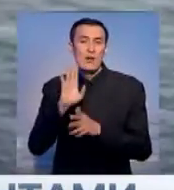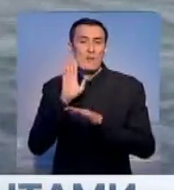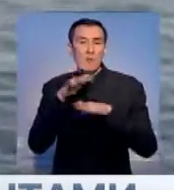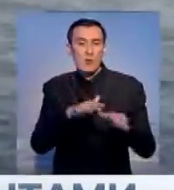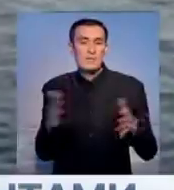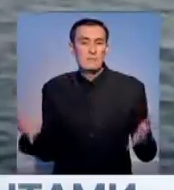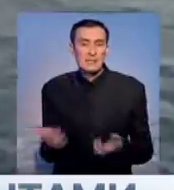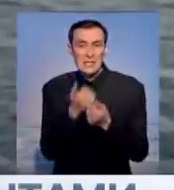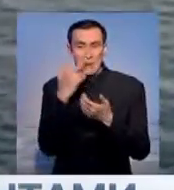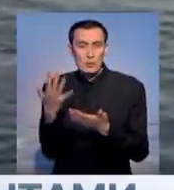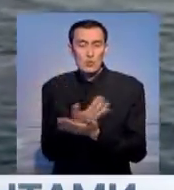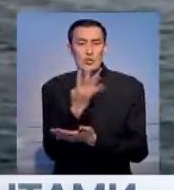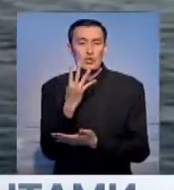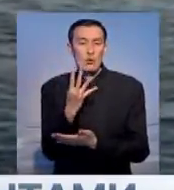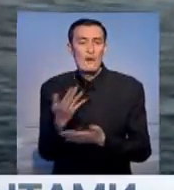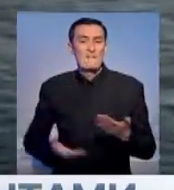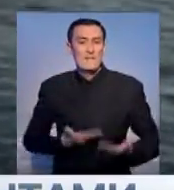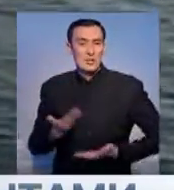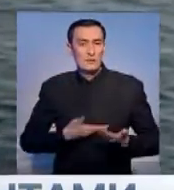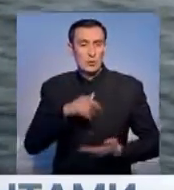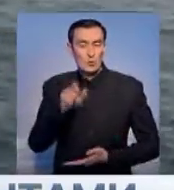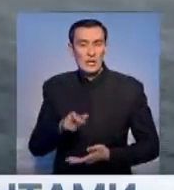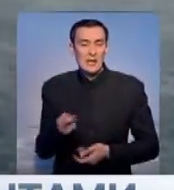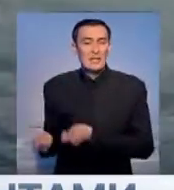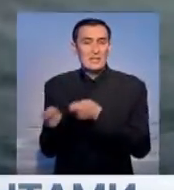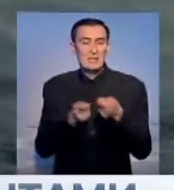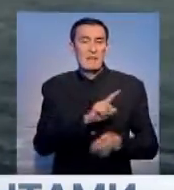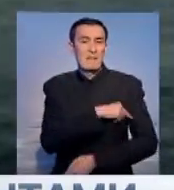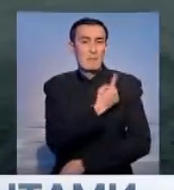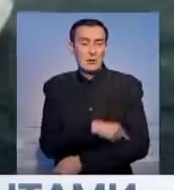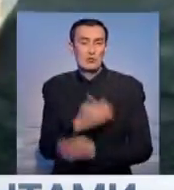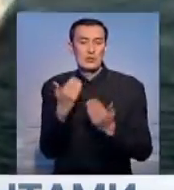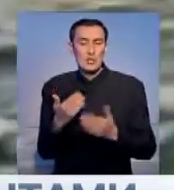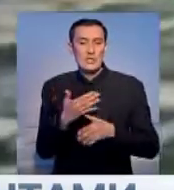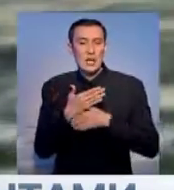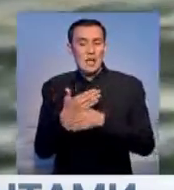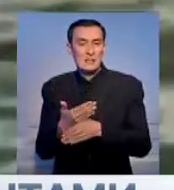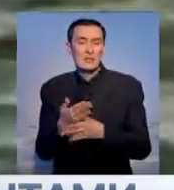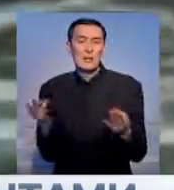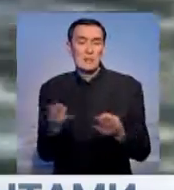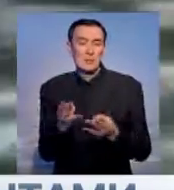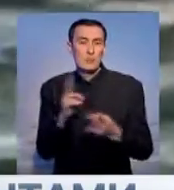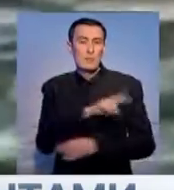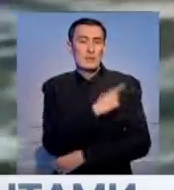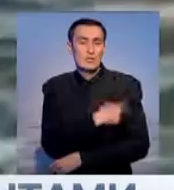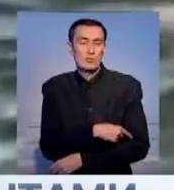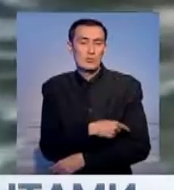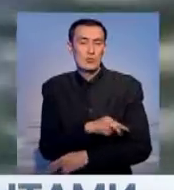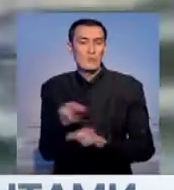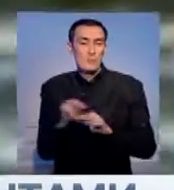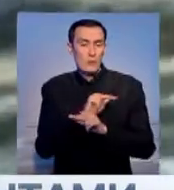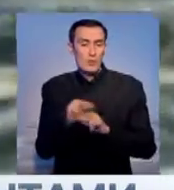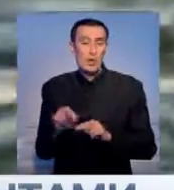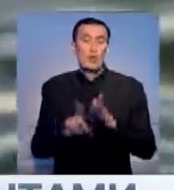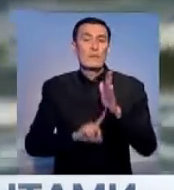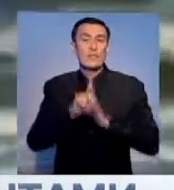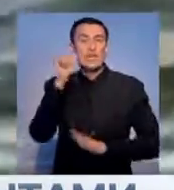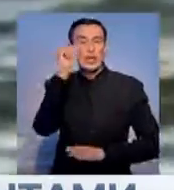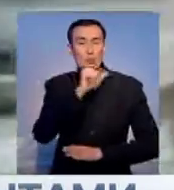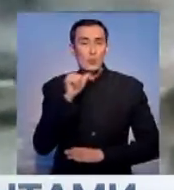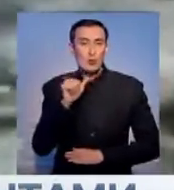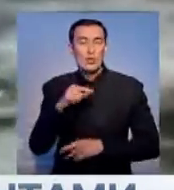море спасатели обнаружили 4 выживших. Их доставили в больницу. Там сейчас им оказывают необходимую медицинскую помощь. Но с начала года